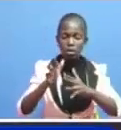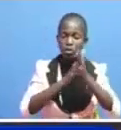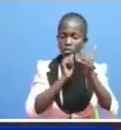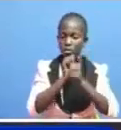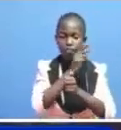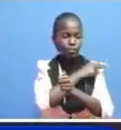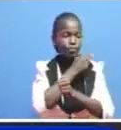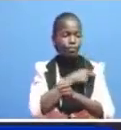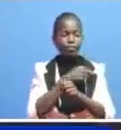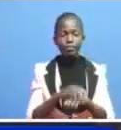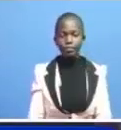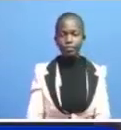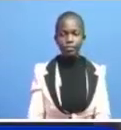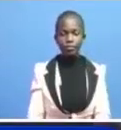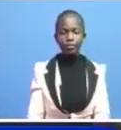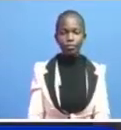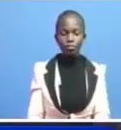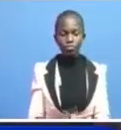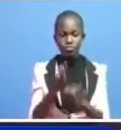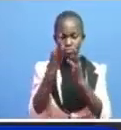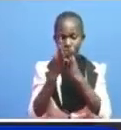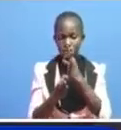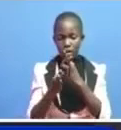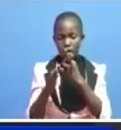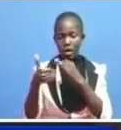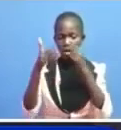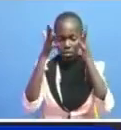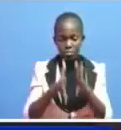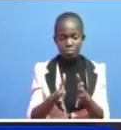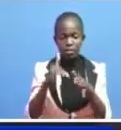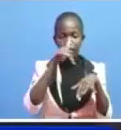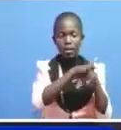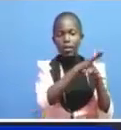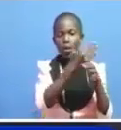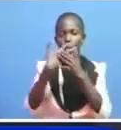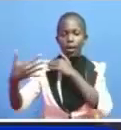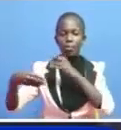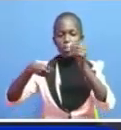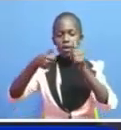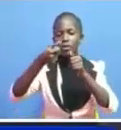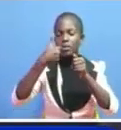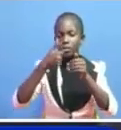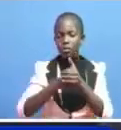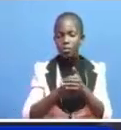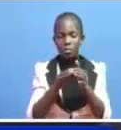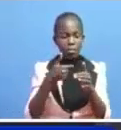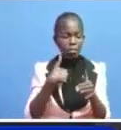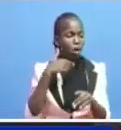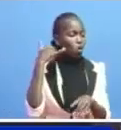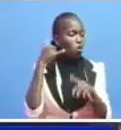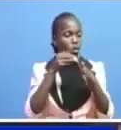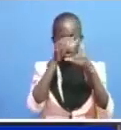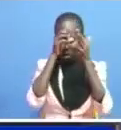siya kioteti. Kabe mundu kutumwa anza ni ya kunesimu kwa kana kwa governor. Ndawa isu na gloves